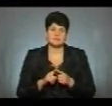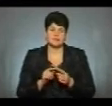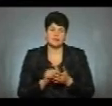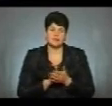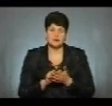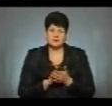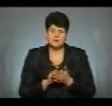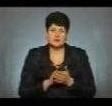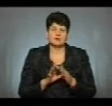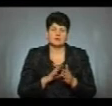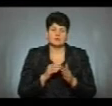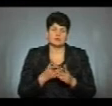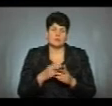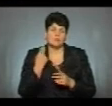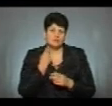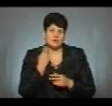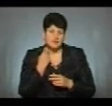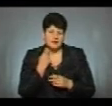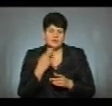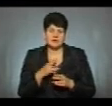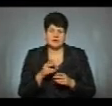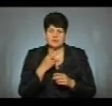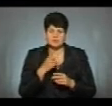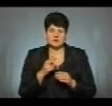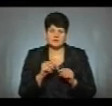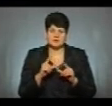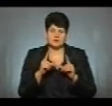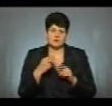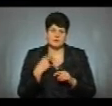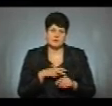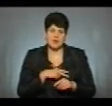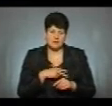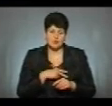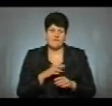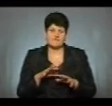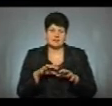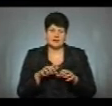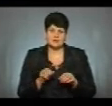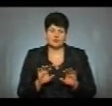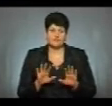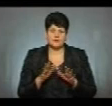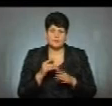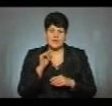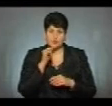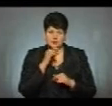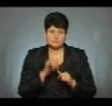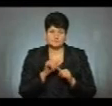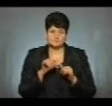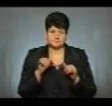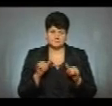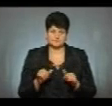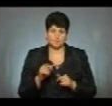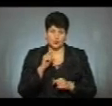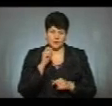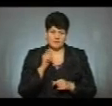внаслідок реструктуризації боргів і передбачають підвищену премію власникам облігацій у випадку економічного росту